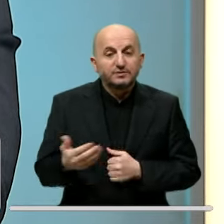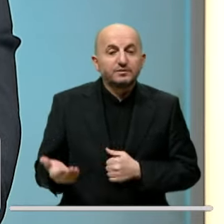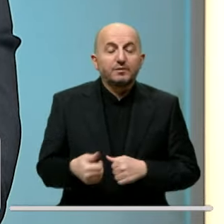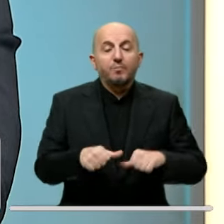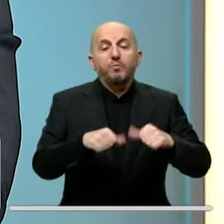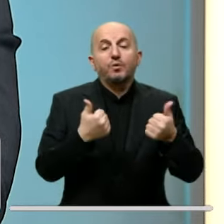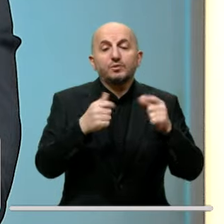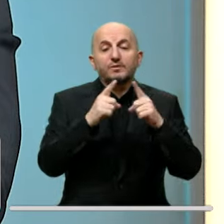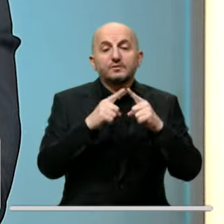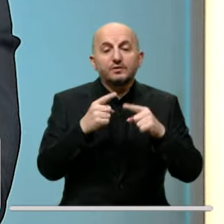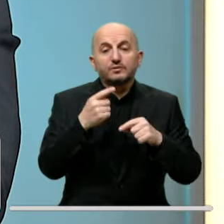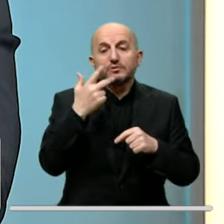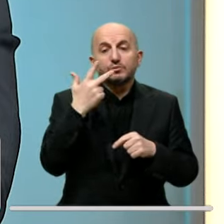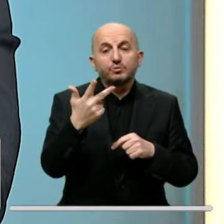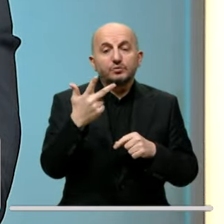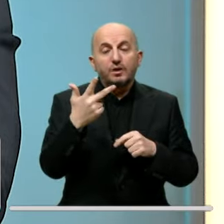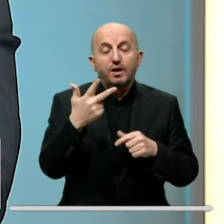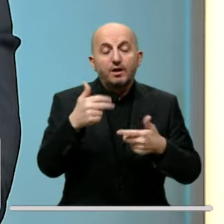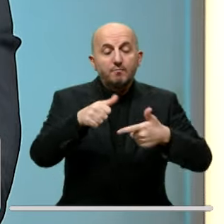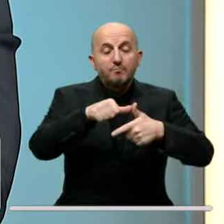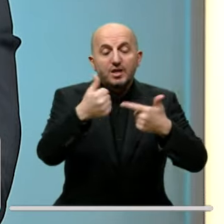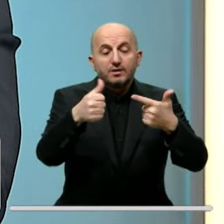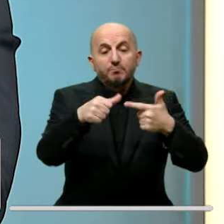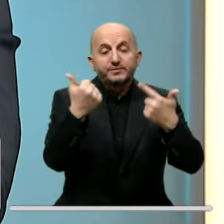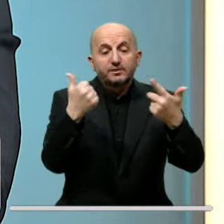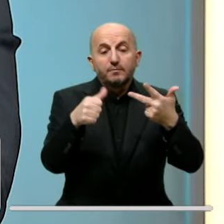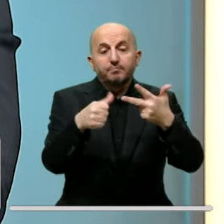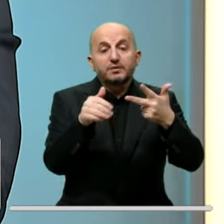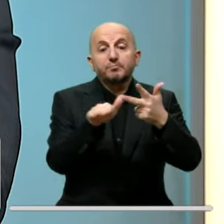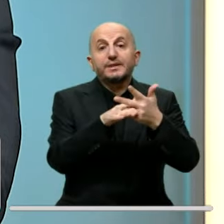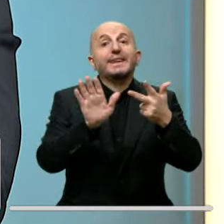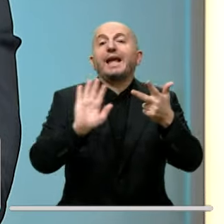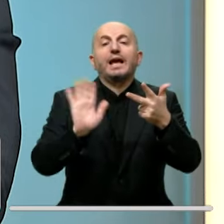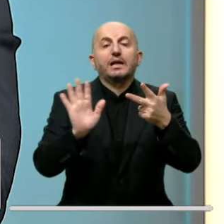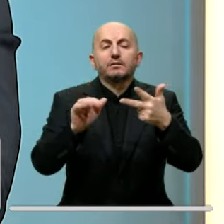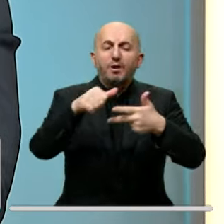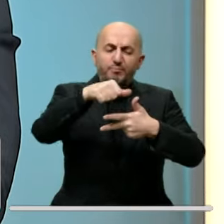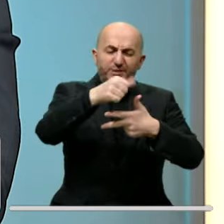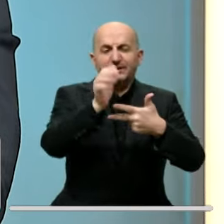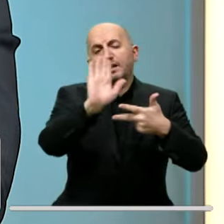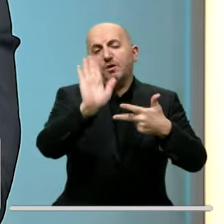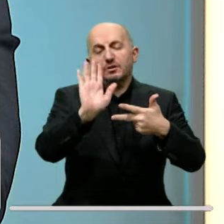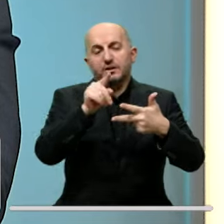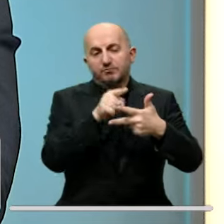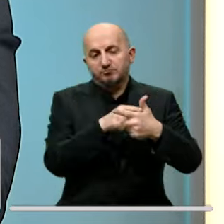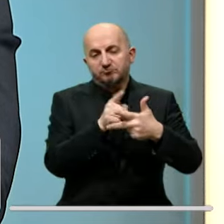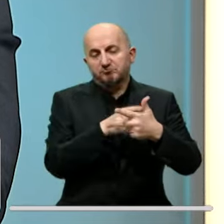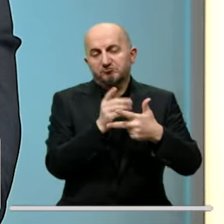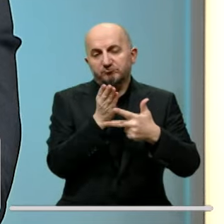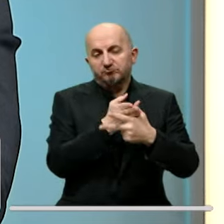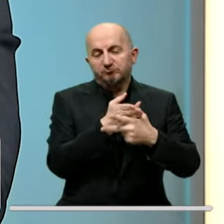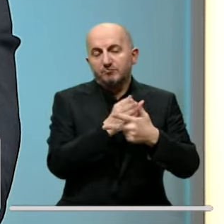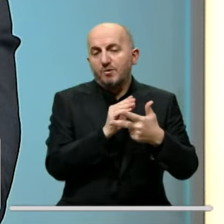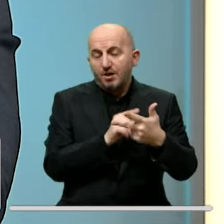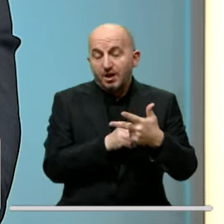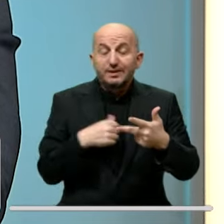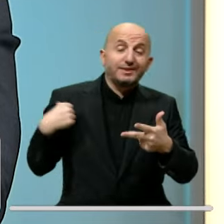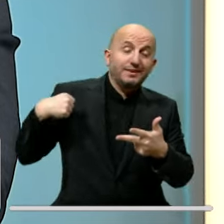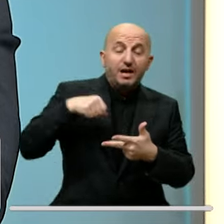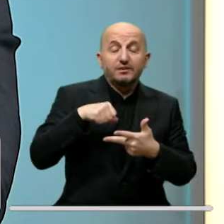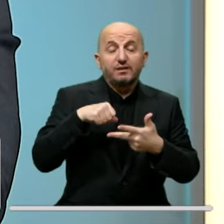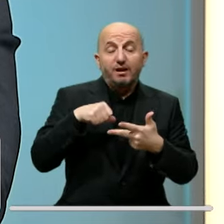boşama sayısı 3'e çıkmamış ise mahkeme kararıyla boşanan evler, kişiler, bunlar